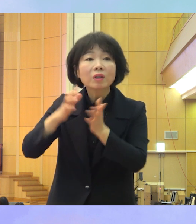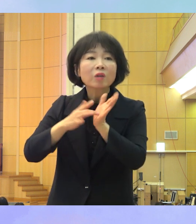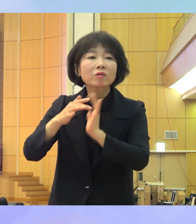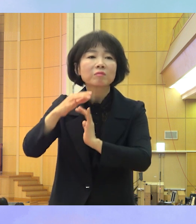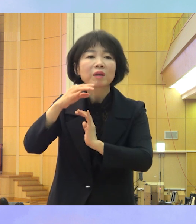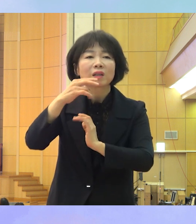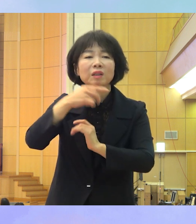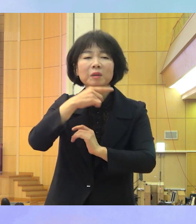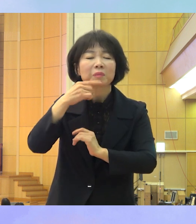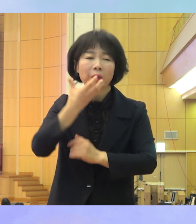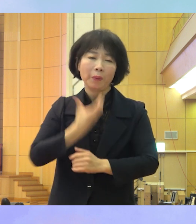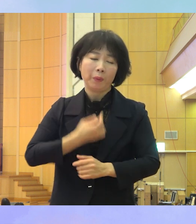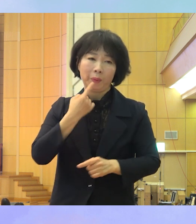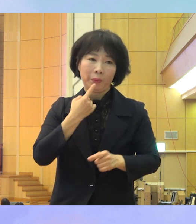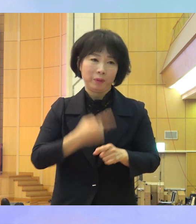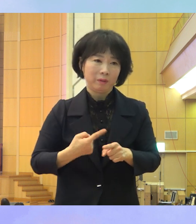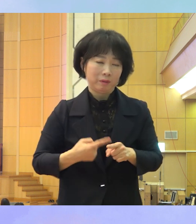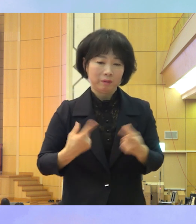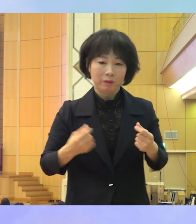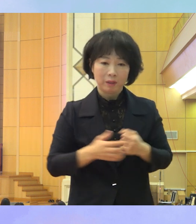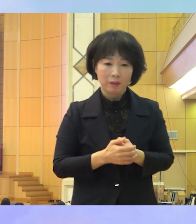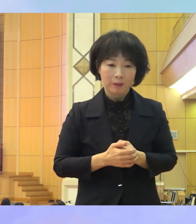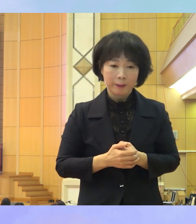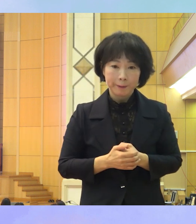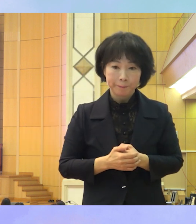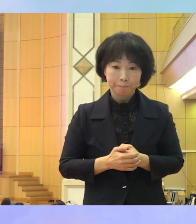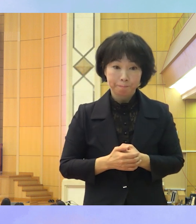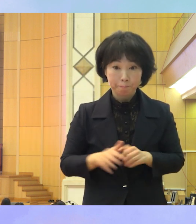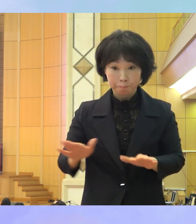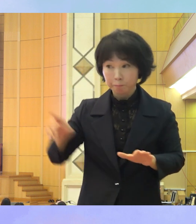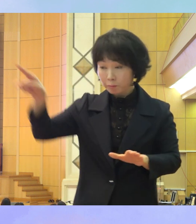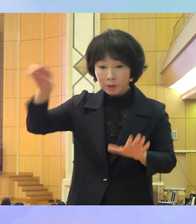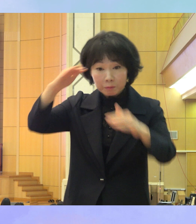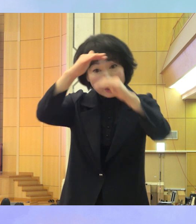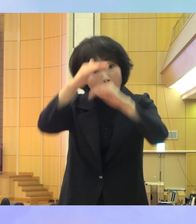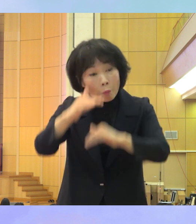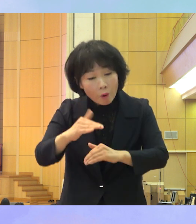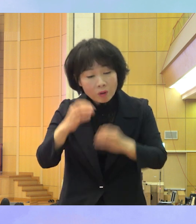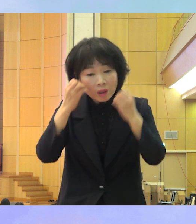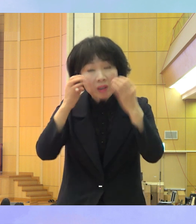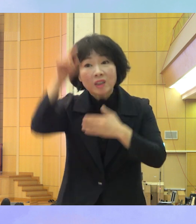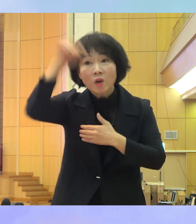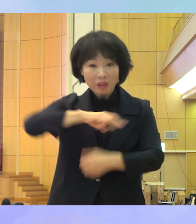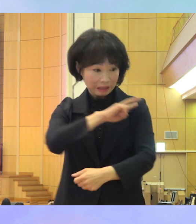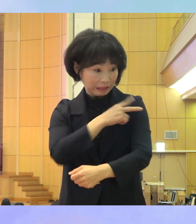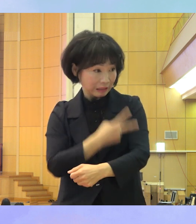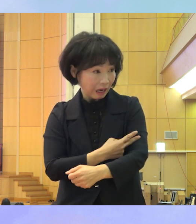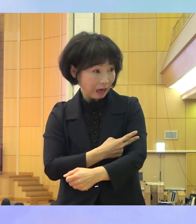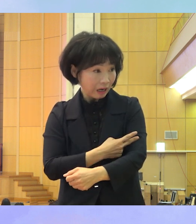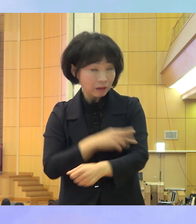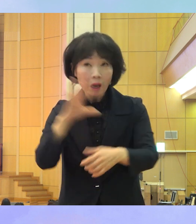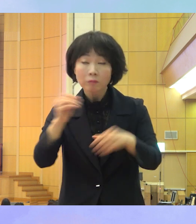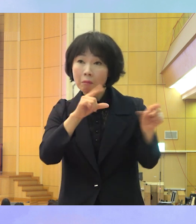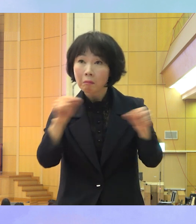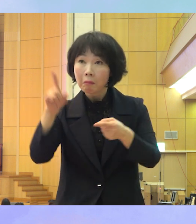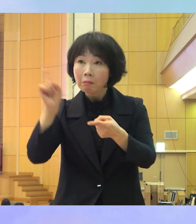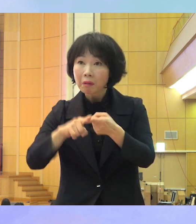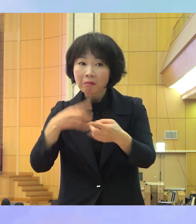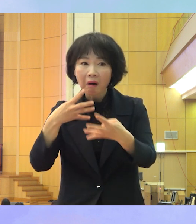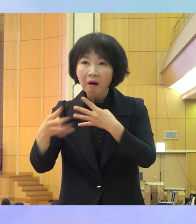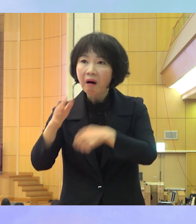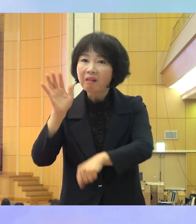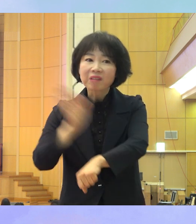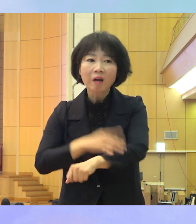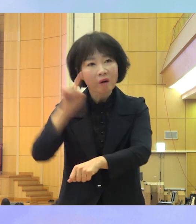보자고. 신천지가 잘못 풀고 있나 잘 풀고 있나, 성만찬에 대해서 잘 알고 있나